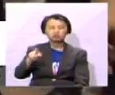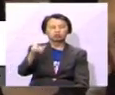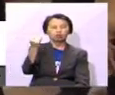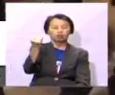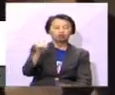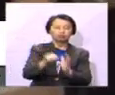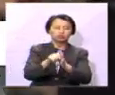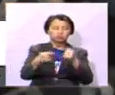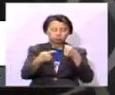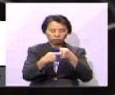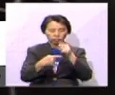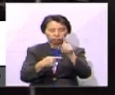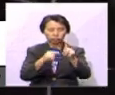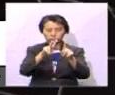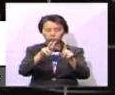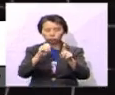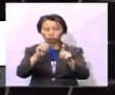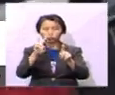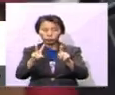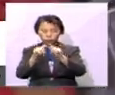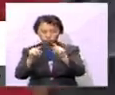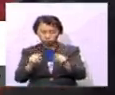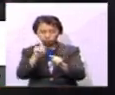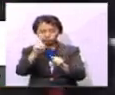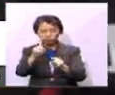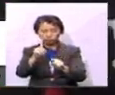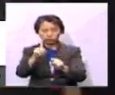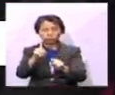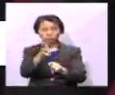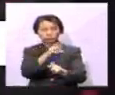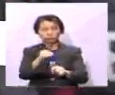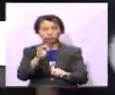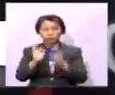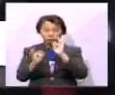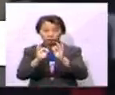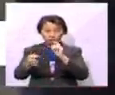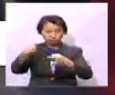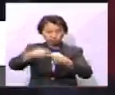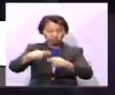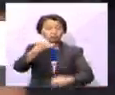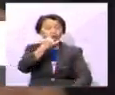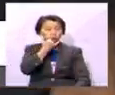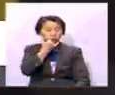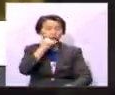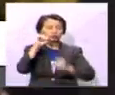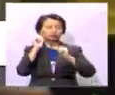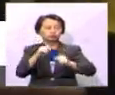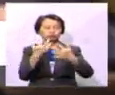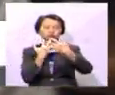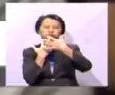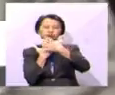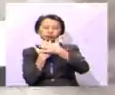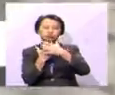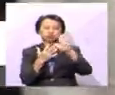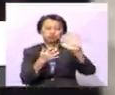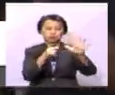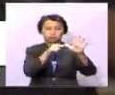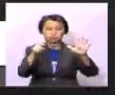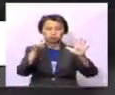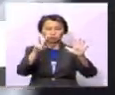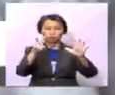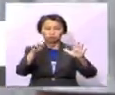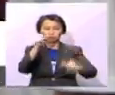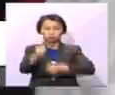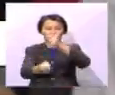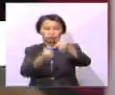mengikut Seksyen 130V-1 Kanun Keseksaan dan jika sabit kesalahan, boleh dipenjara antara 5 hingga